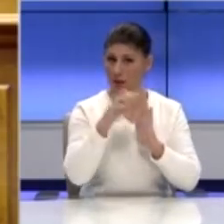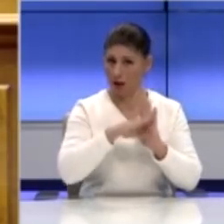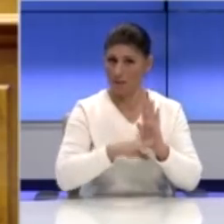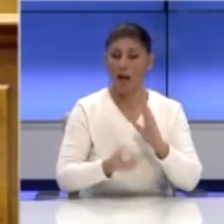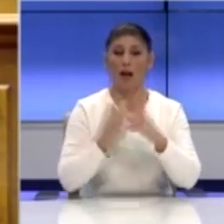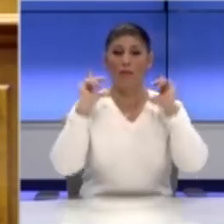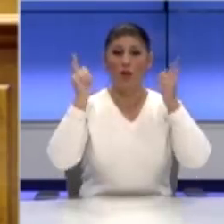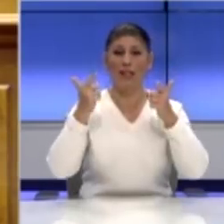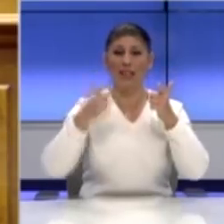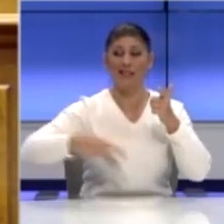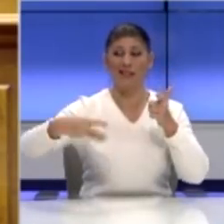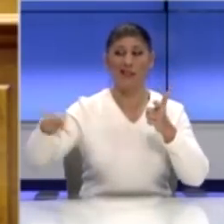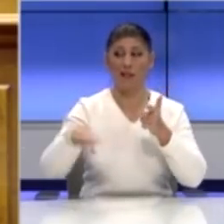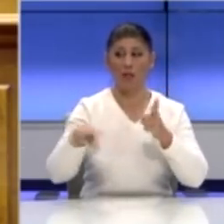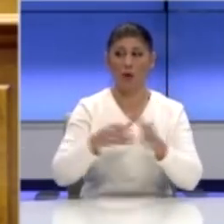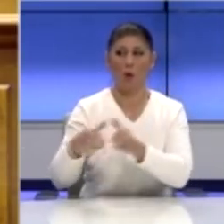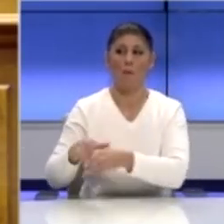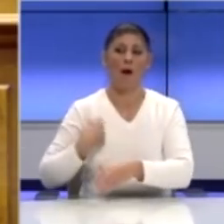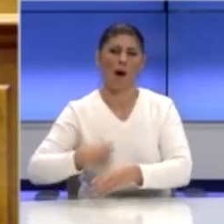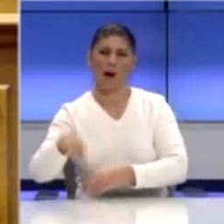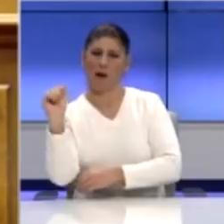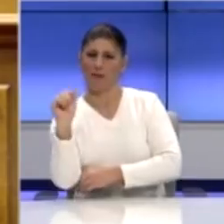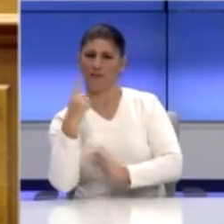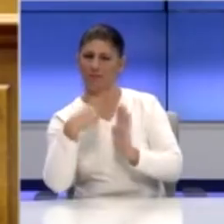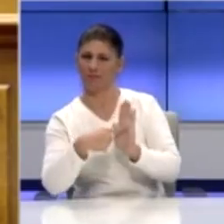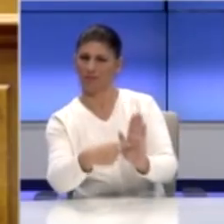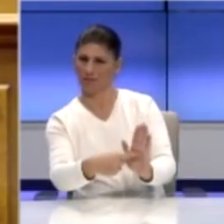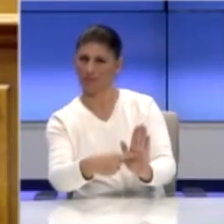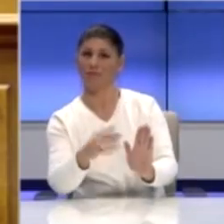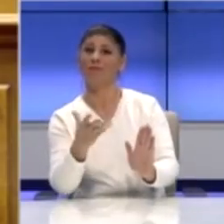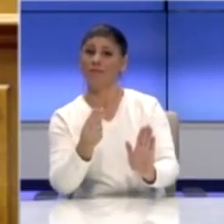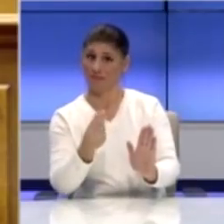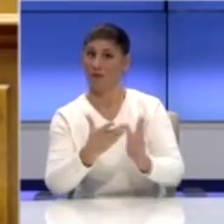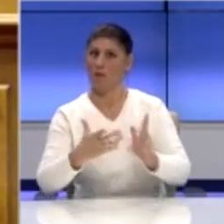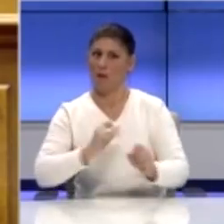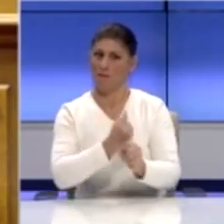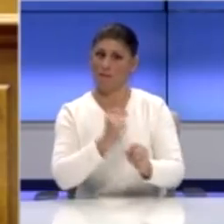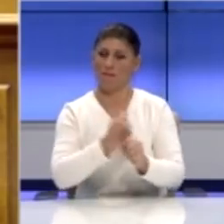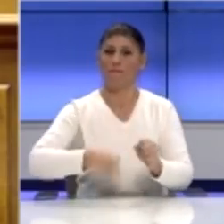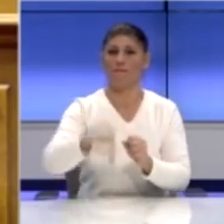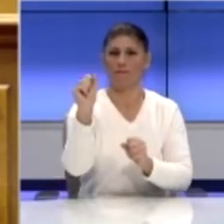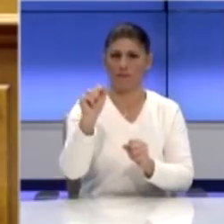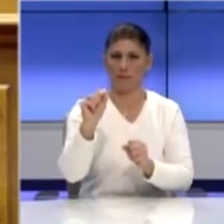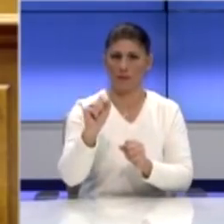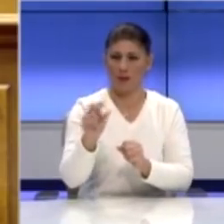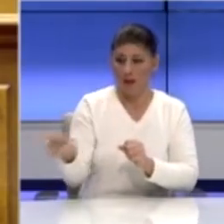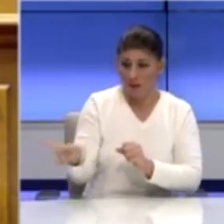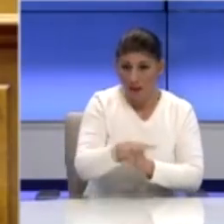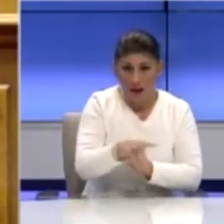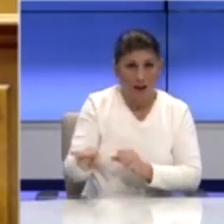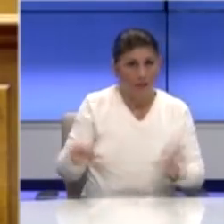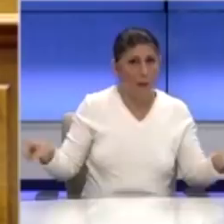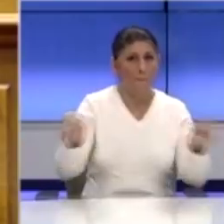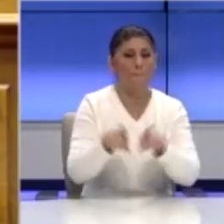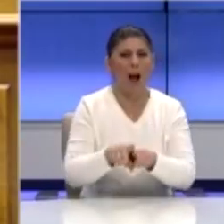Νέα Δημοκρατία και ΣΥΡΙΖΑ το αρνηθήκατε αυτό, επιδεικνύοντας μάλιστα πολύ μεγάλο ζήλο. Συμπλέεται